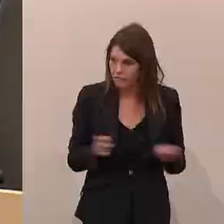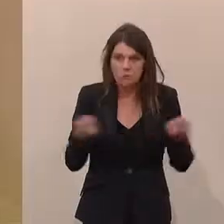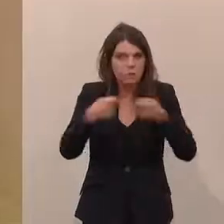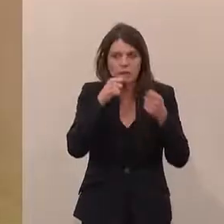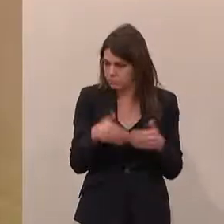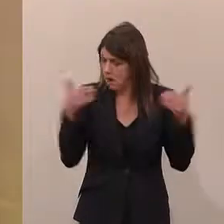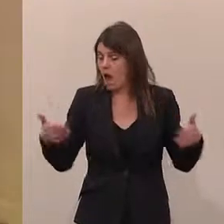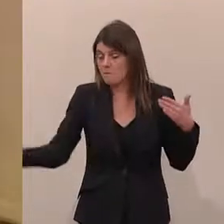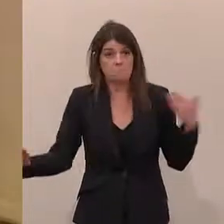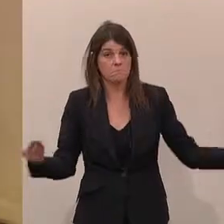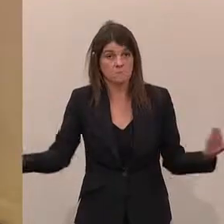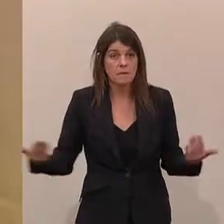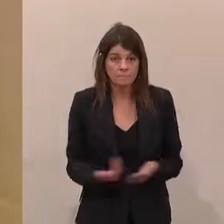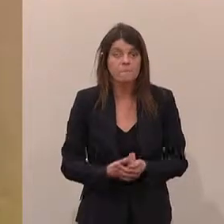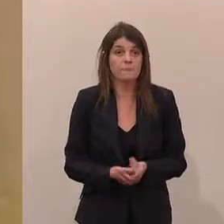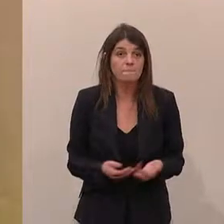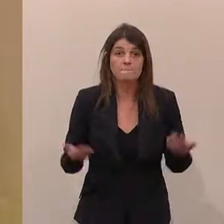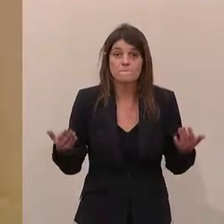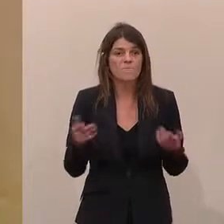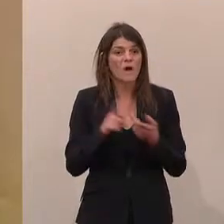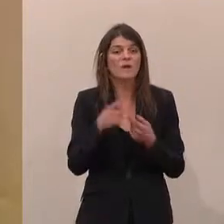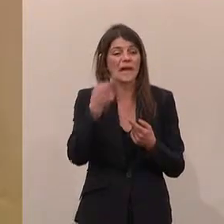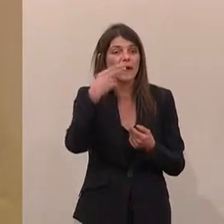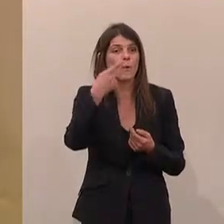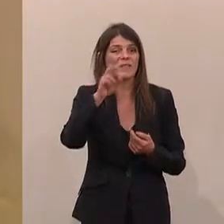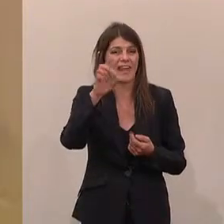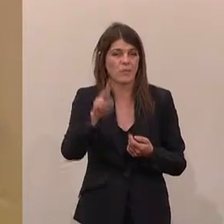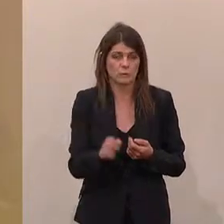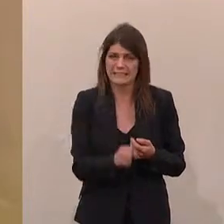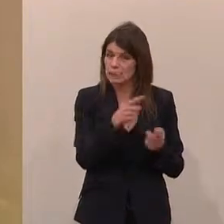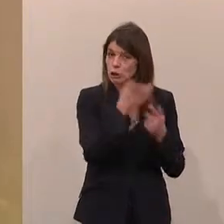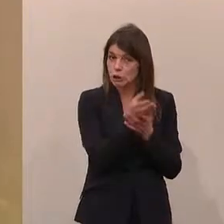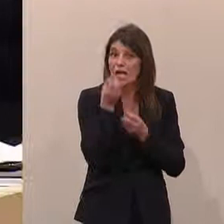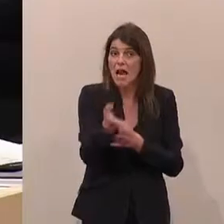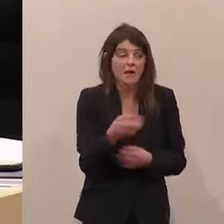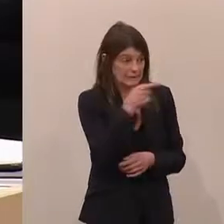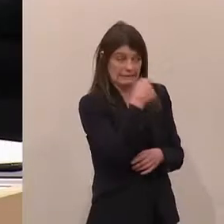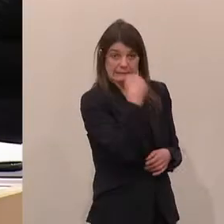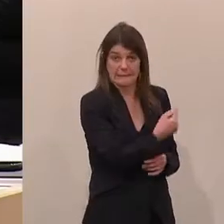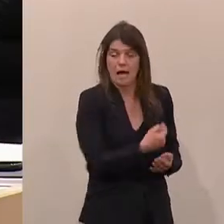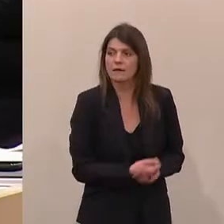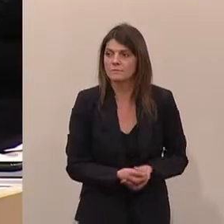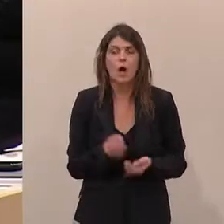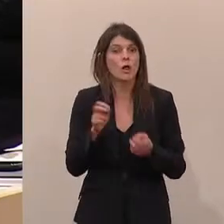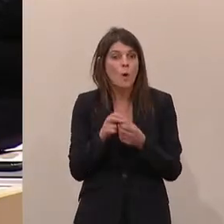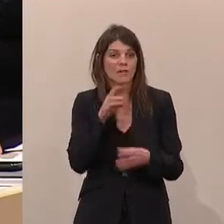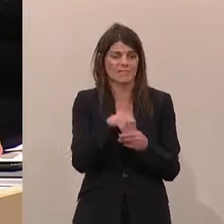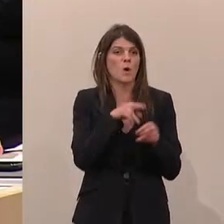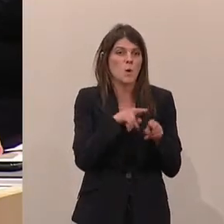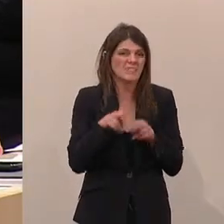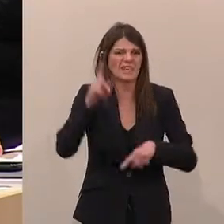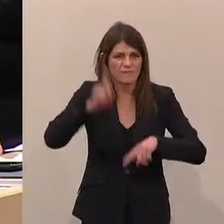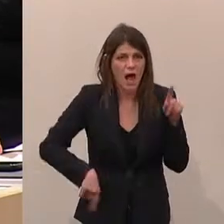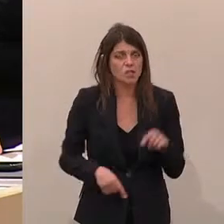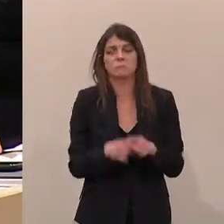Doppelmoral. Abgesehen davon, unser Clubobmann Gutenus hat Ihnen bereits erklärt, ist es das, was Sie behaupten, auch noch juristisch falsch. Also